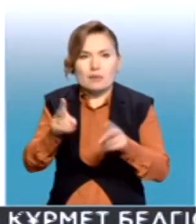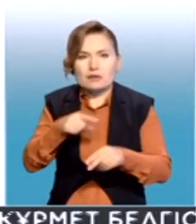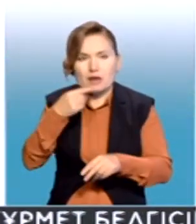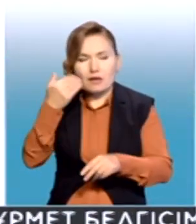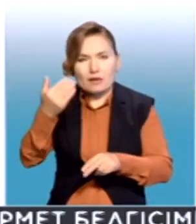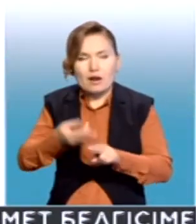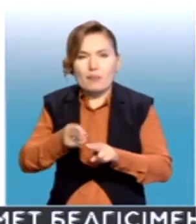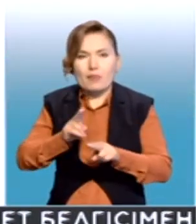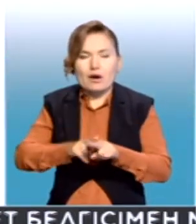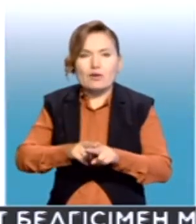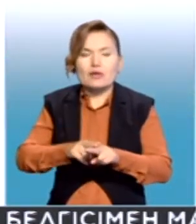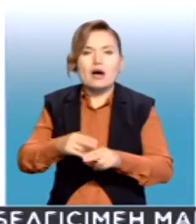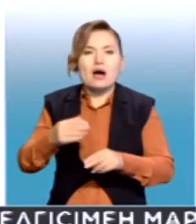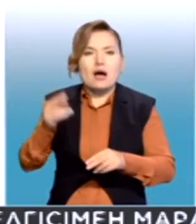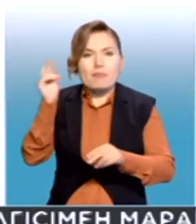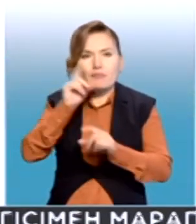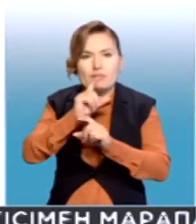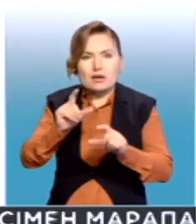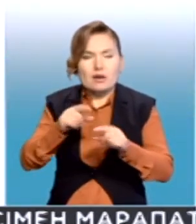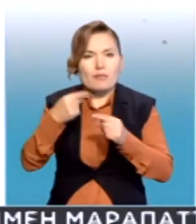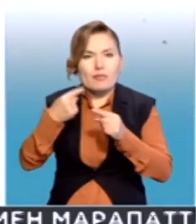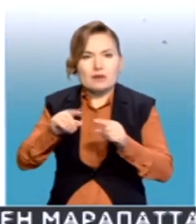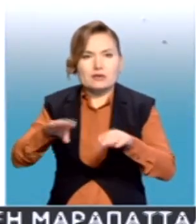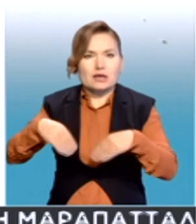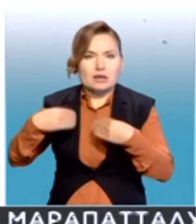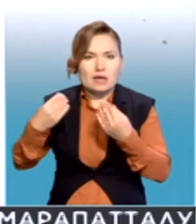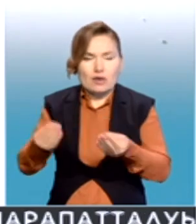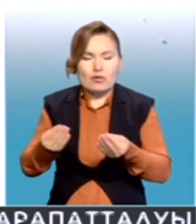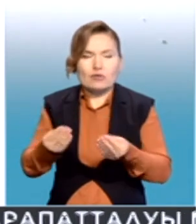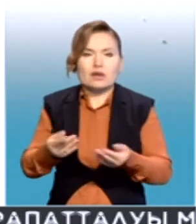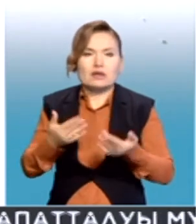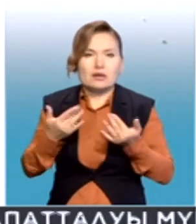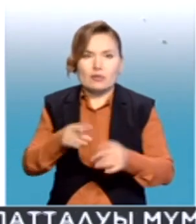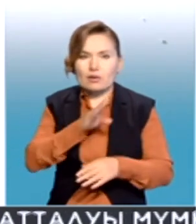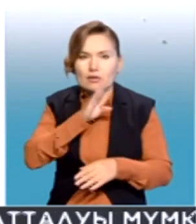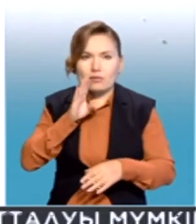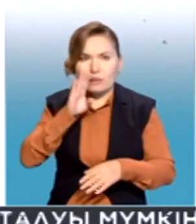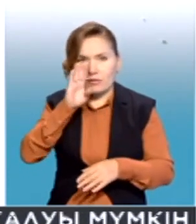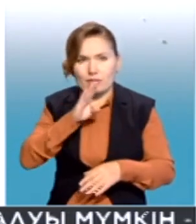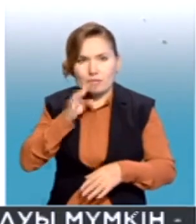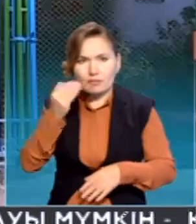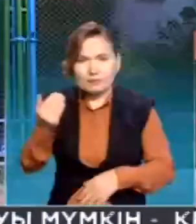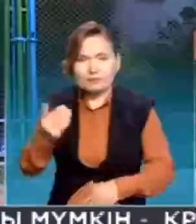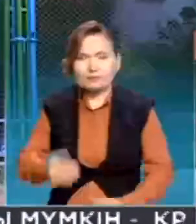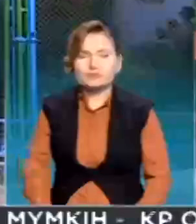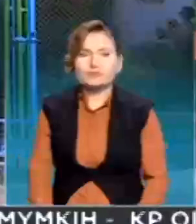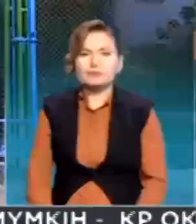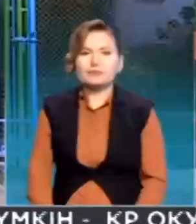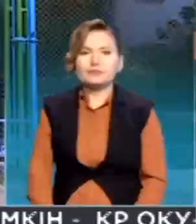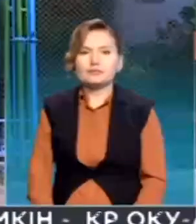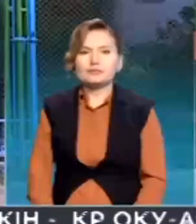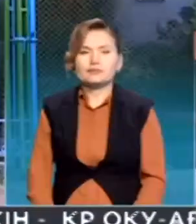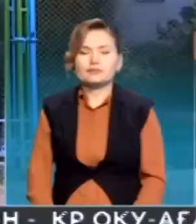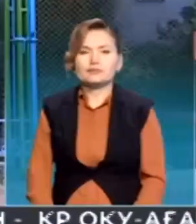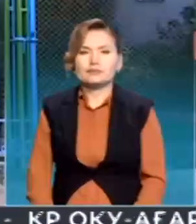да қауіпсіз жерде білім алғандарын қалайды. Айнұр Ақбаева, Еркін Оразбаев, Қазақстан ұлттық арнасы, Түркістан облысынан.